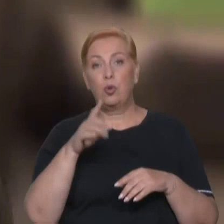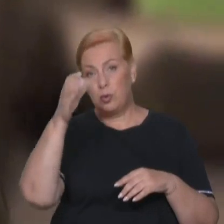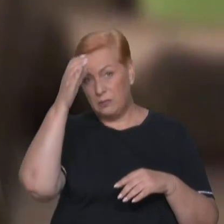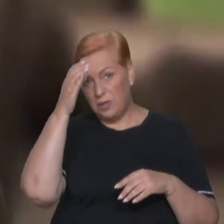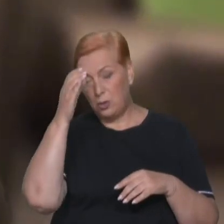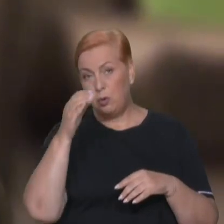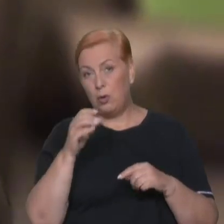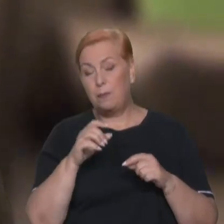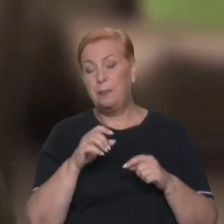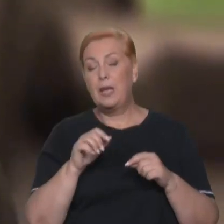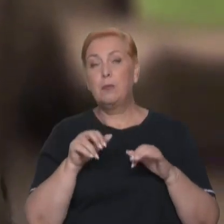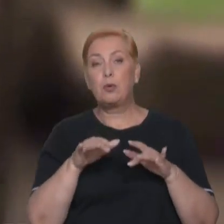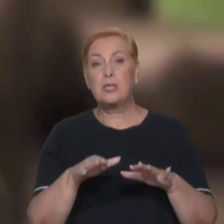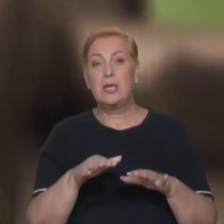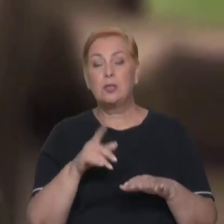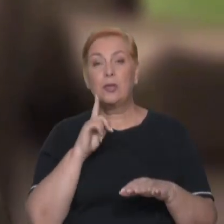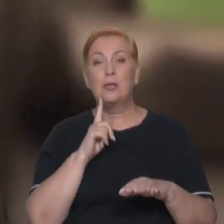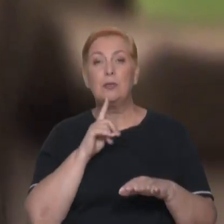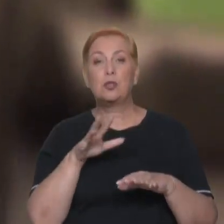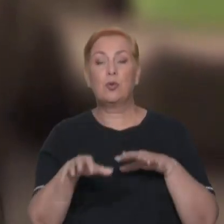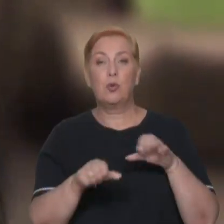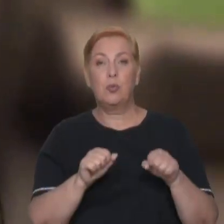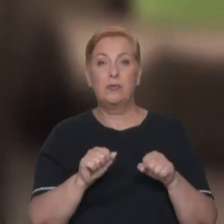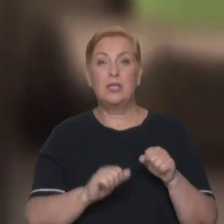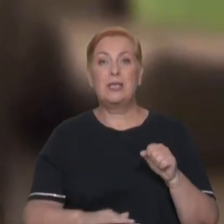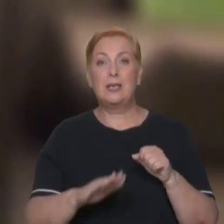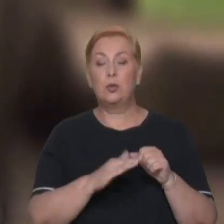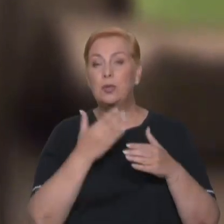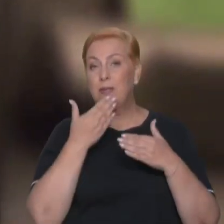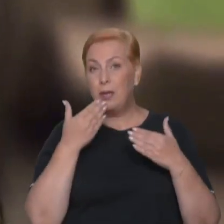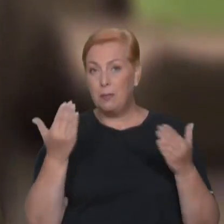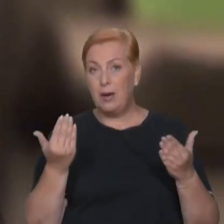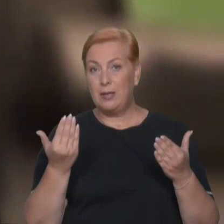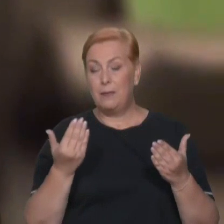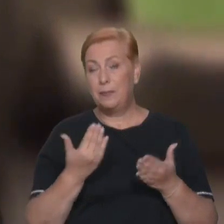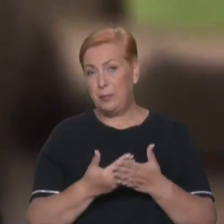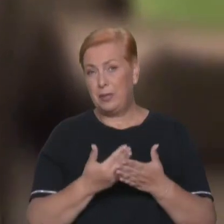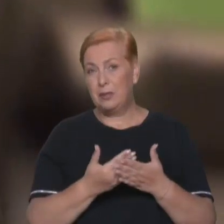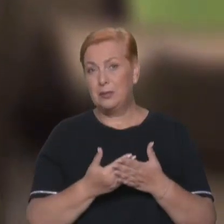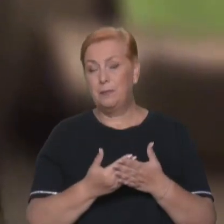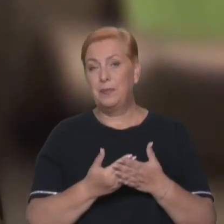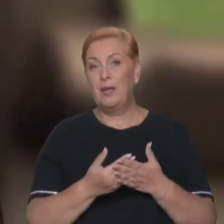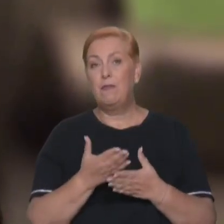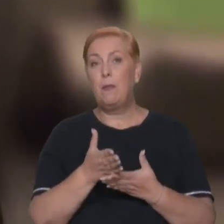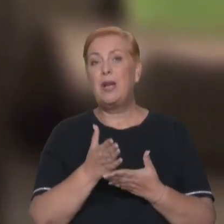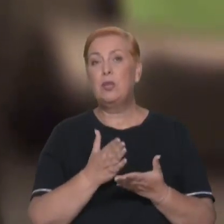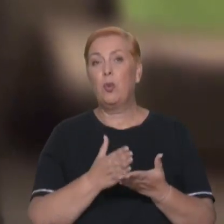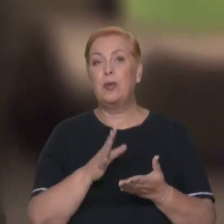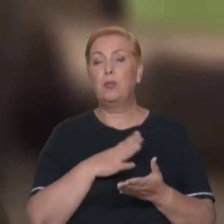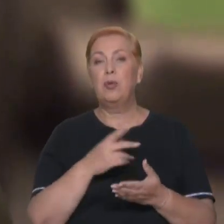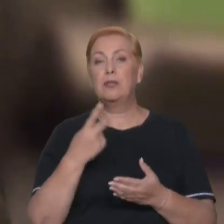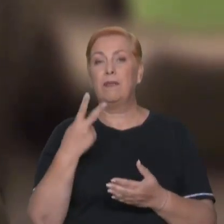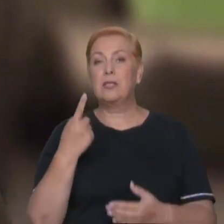процесу на тимчасово окуповані території немає тому що ті школи наведу приклад Мелітополь була 21 школа